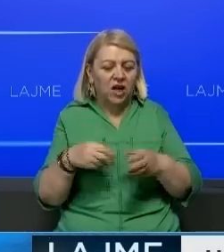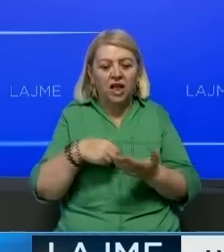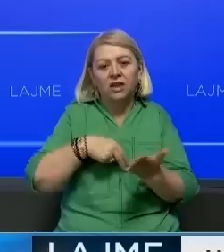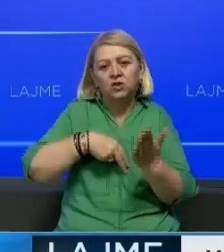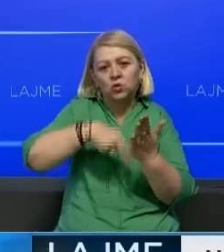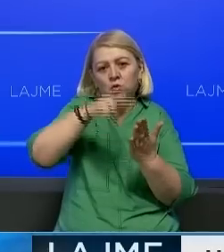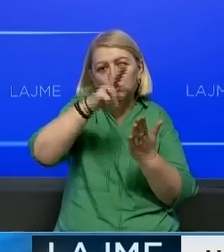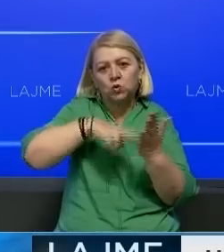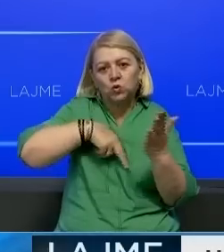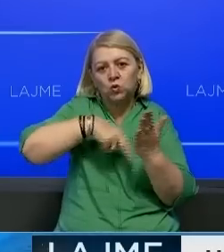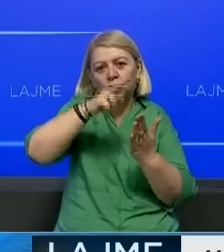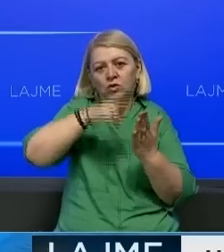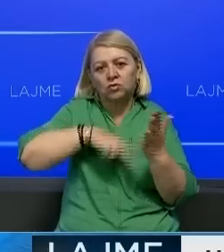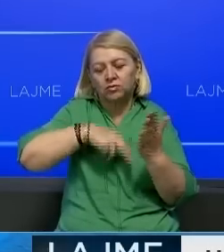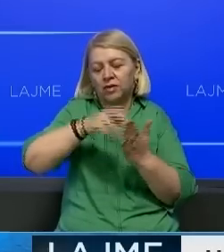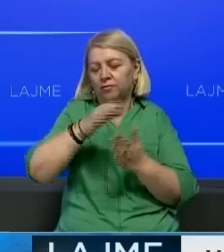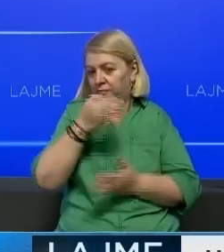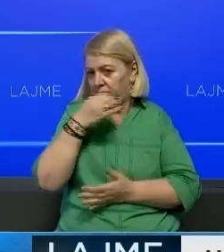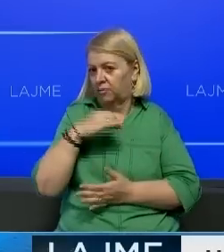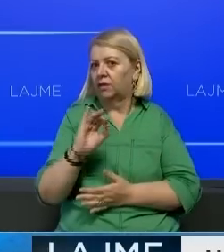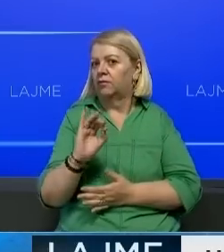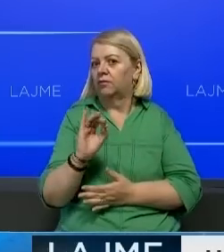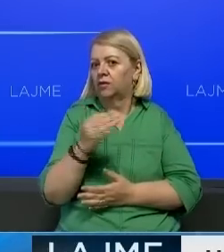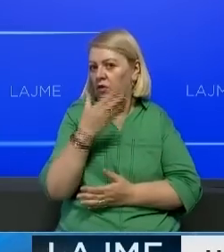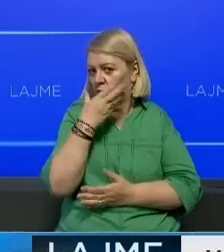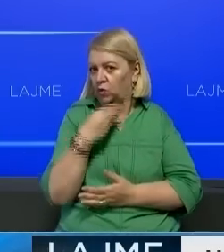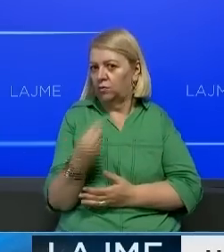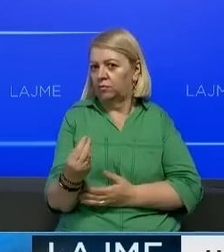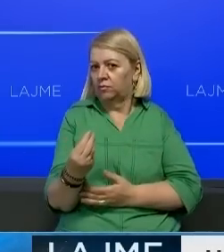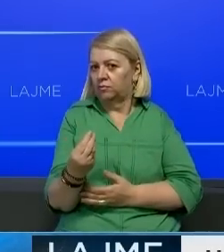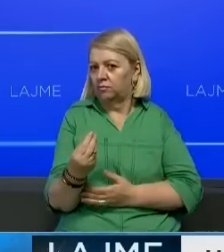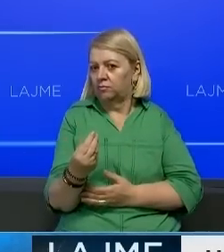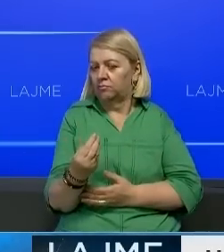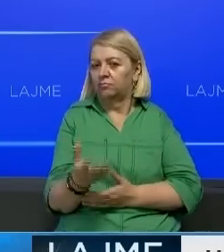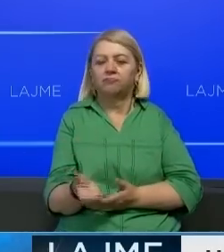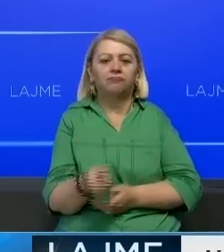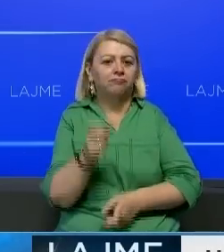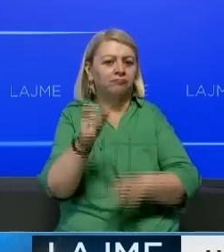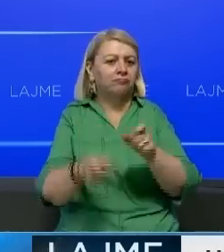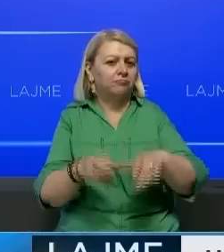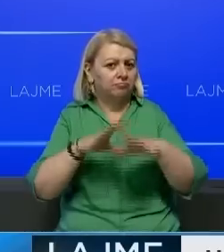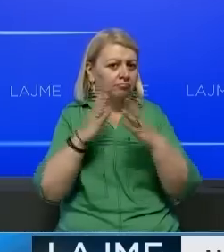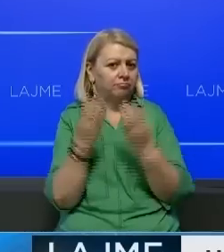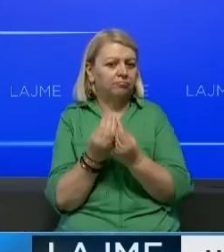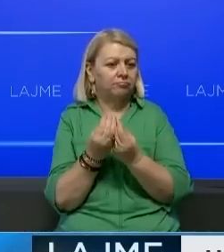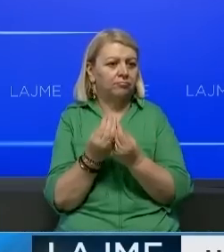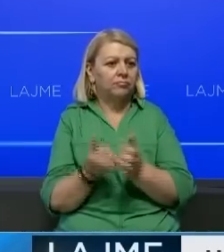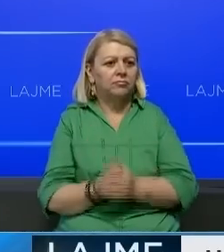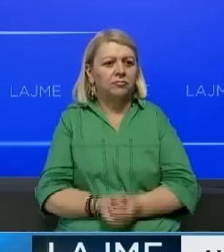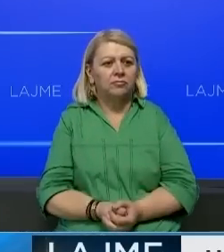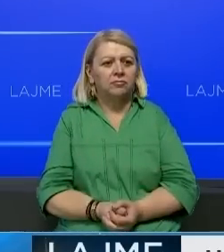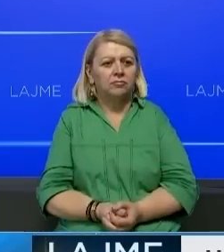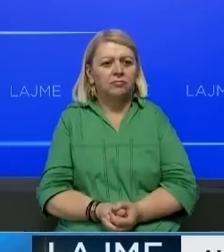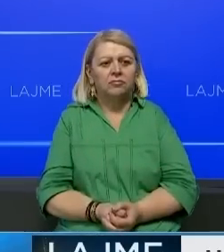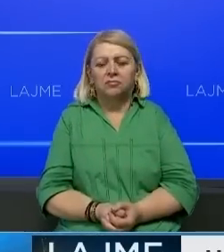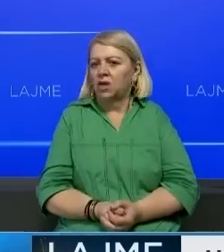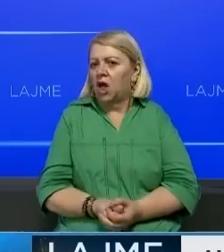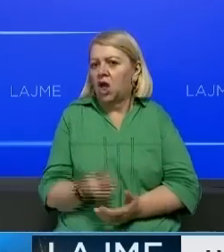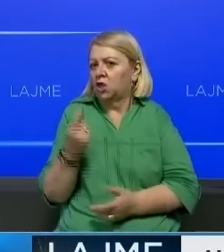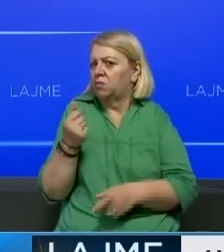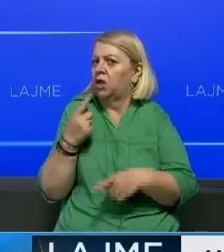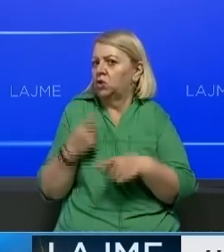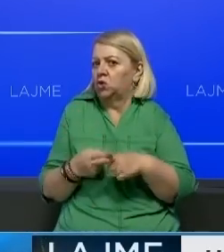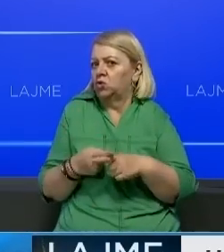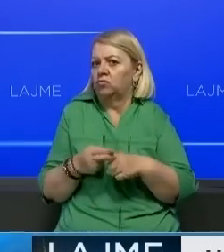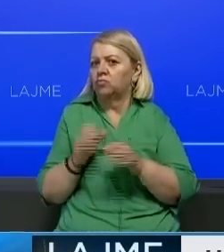gjyros, edhe ishtë duke të ma mirë, edhe për sytë njeri, edhe për gjitha. Po, çmimet janë reale, po mene, për që të